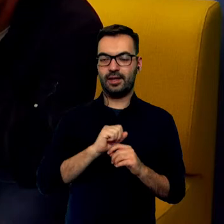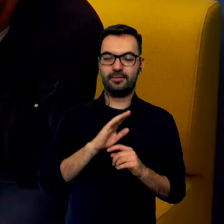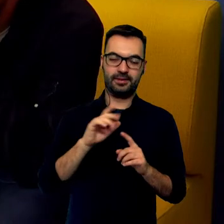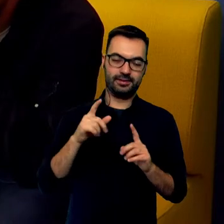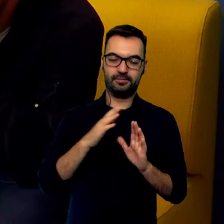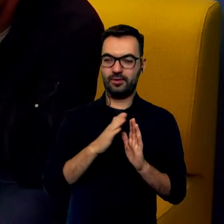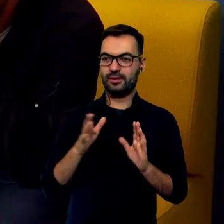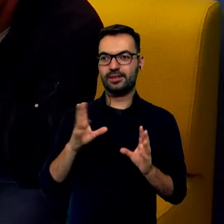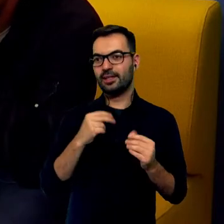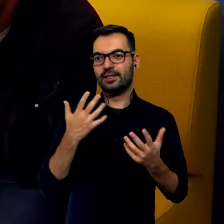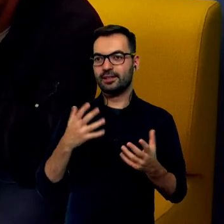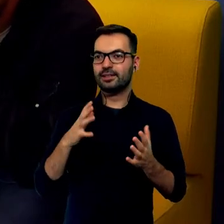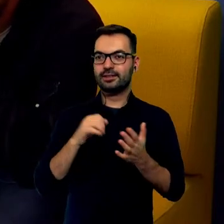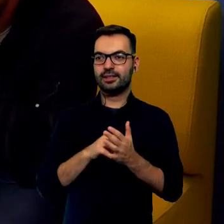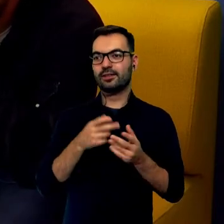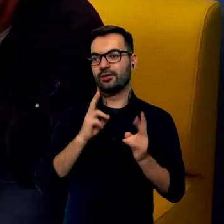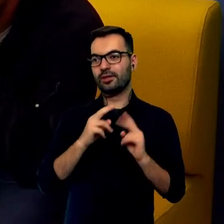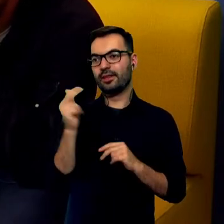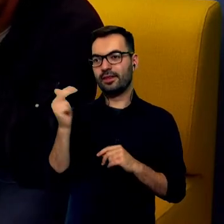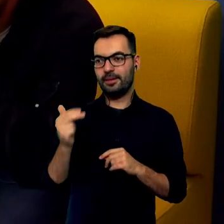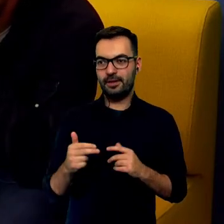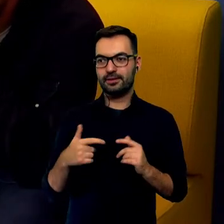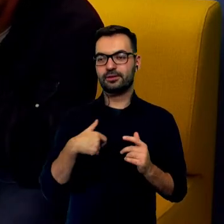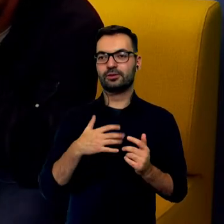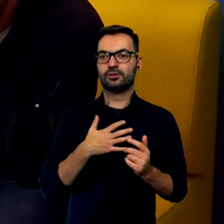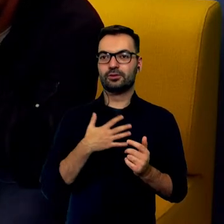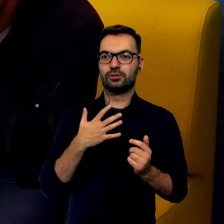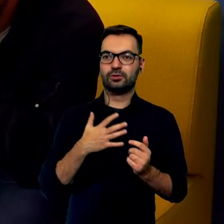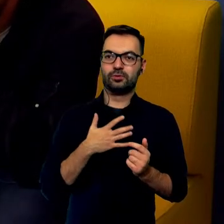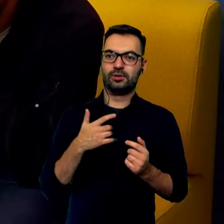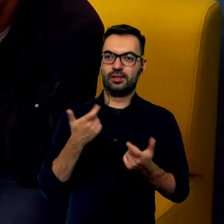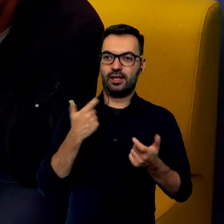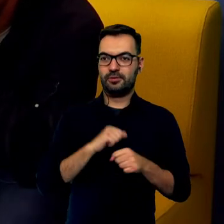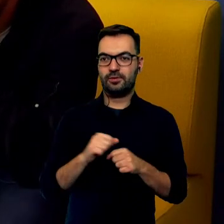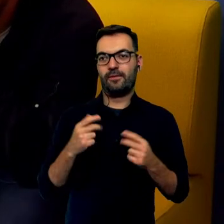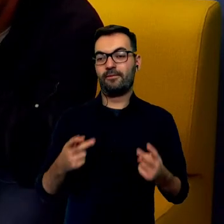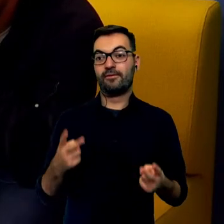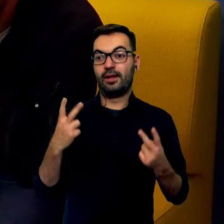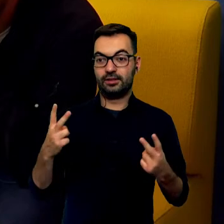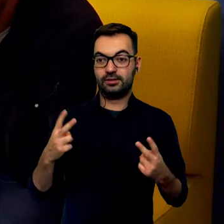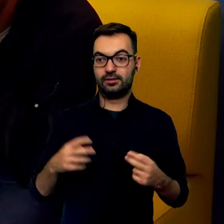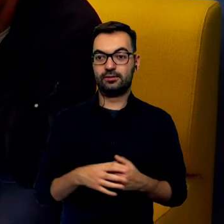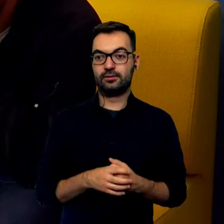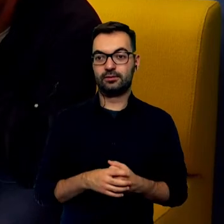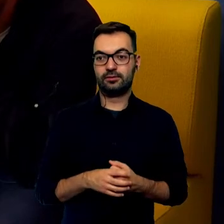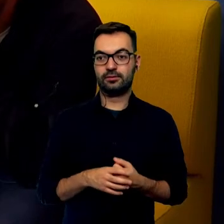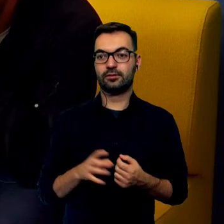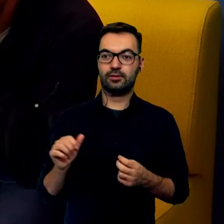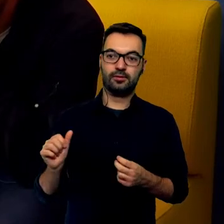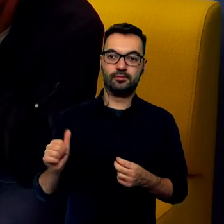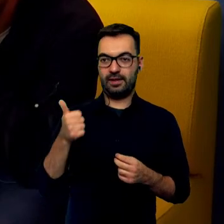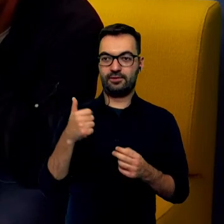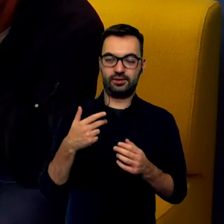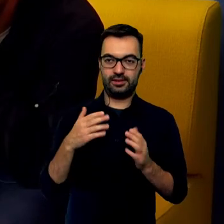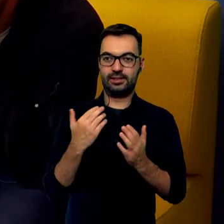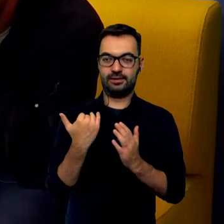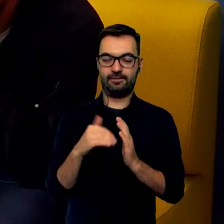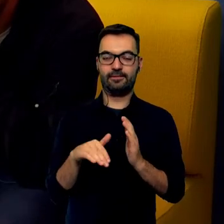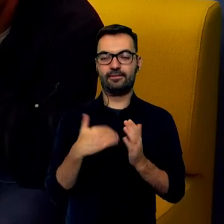do punktu B, tylko żebyśmy się zajęli jakimiś tematami, które wydają mi się ważne, więc to było pierwsze